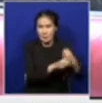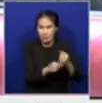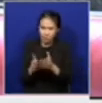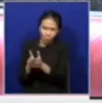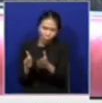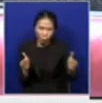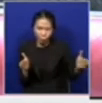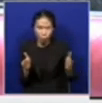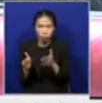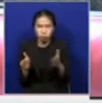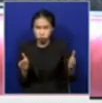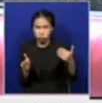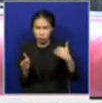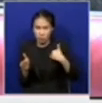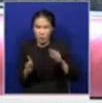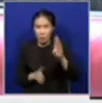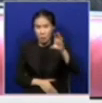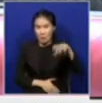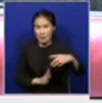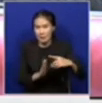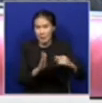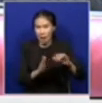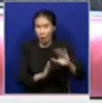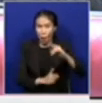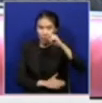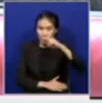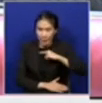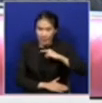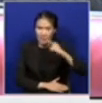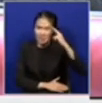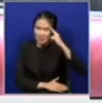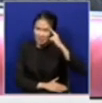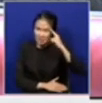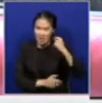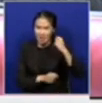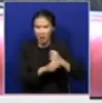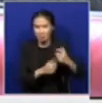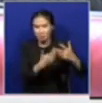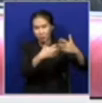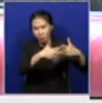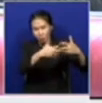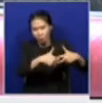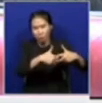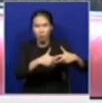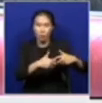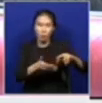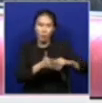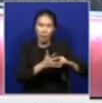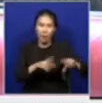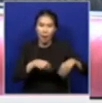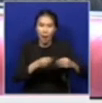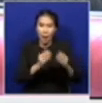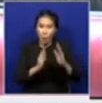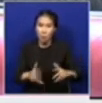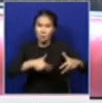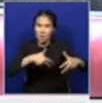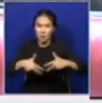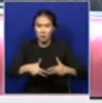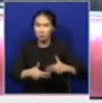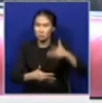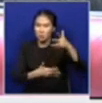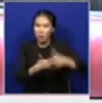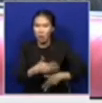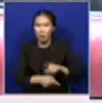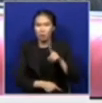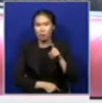ทำให้บริษัทยาของคนไทยไม่สามารถผลิตยาเพื่อตอบสนองต่อประชาชน